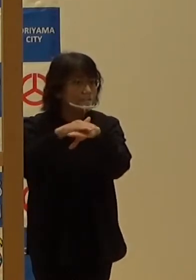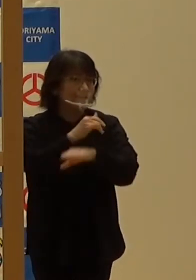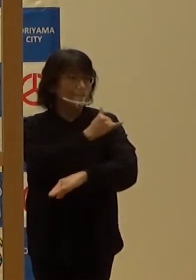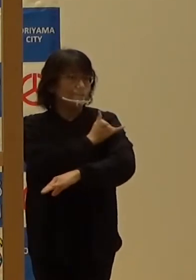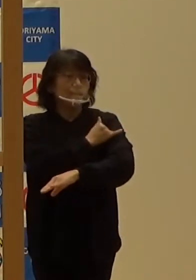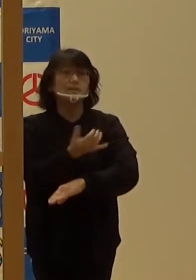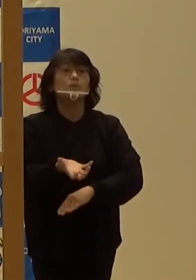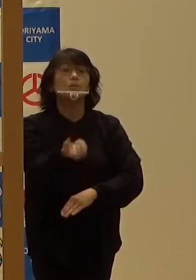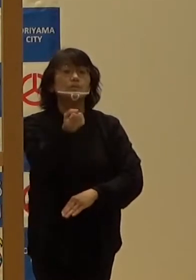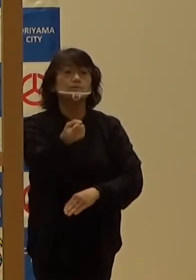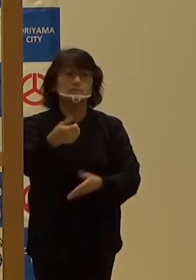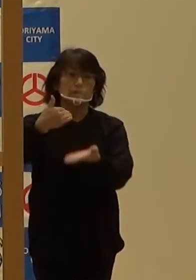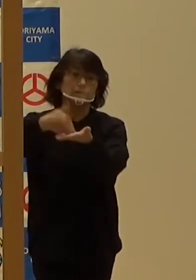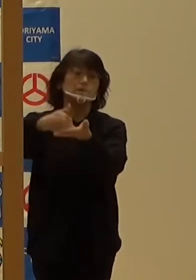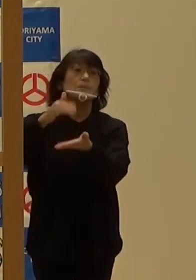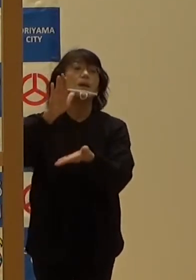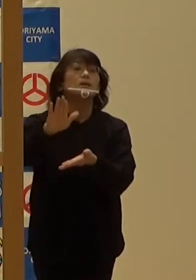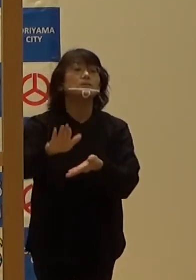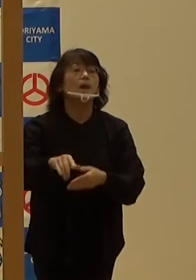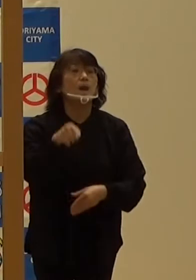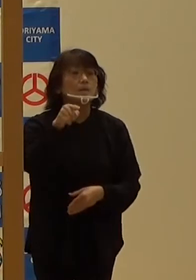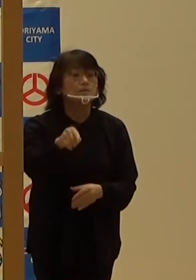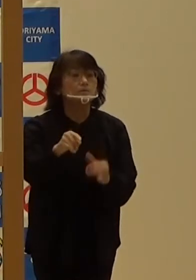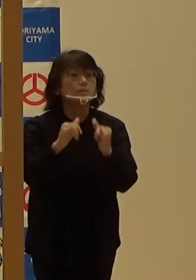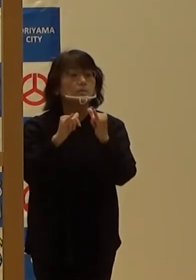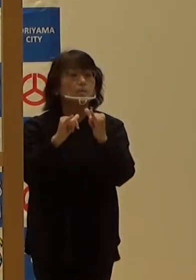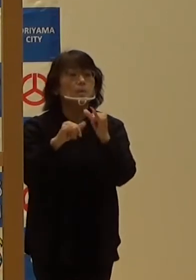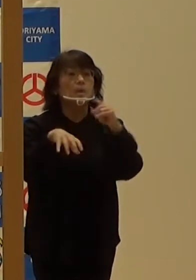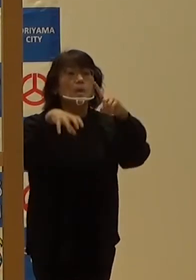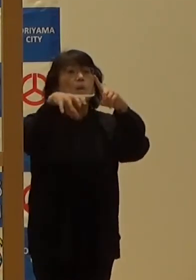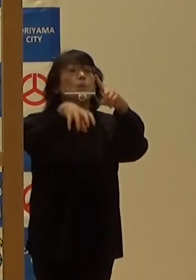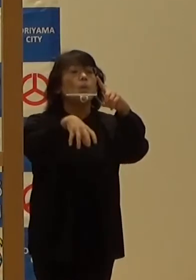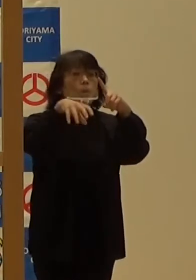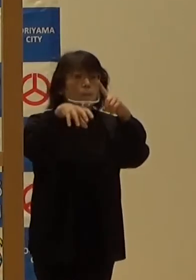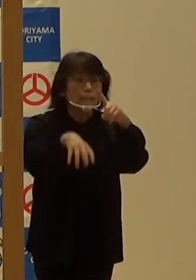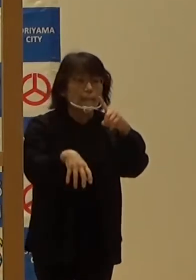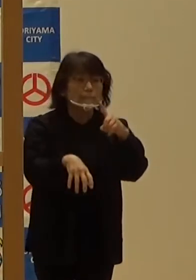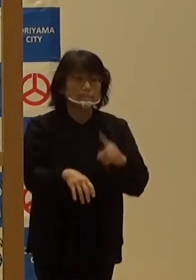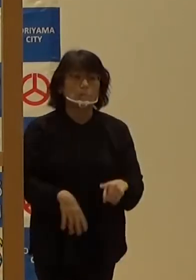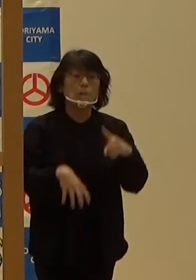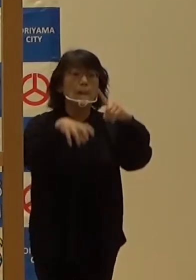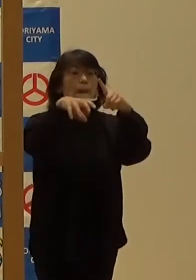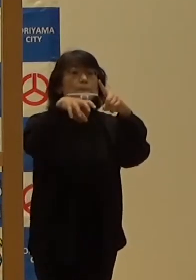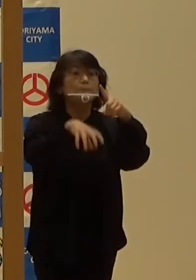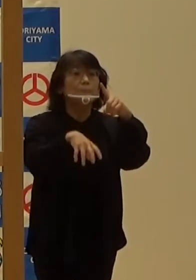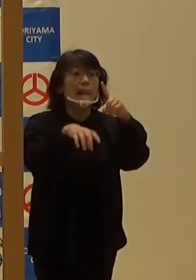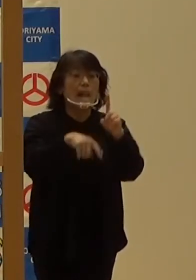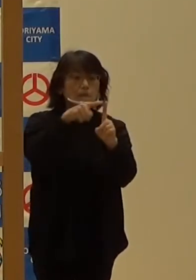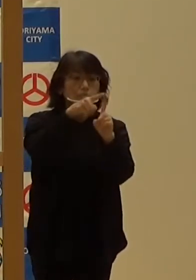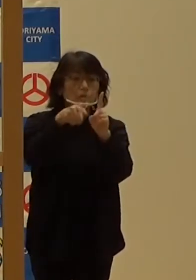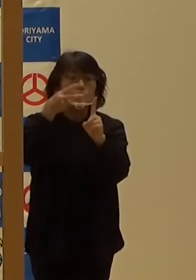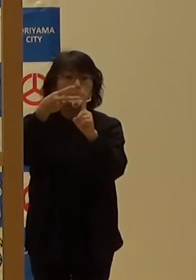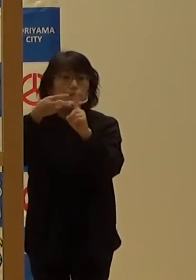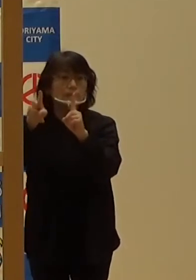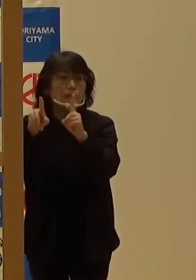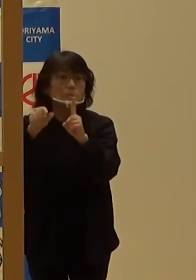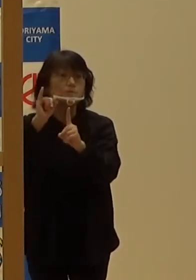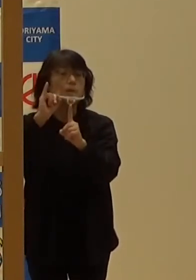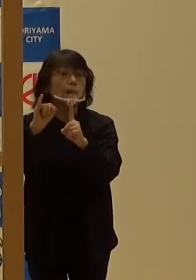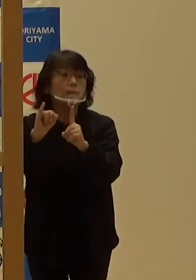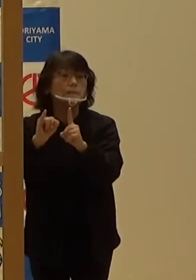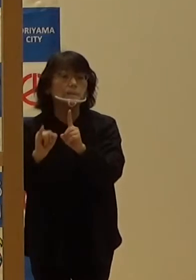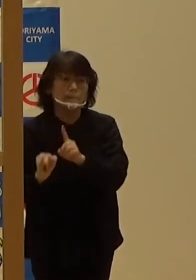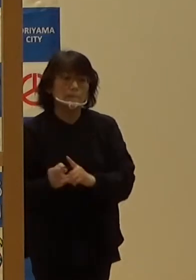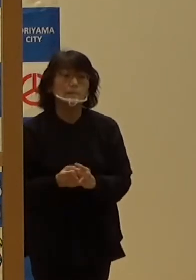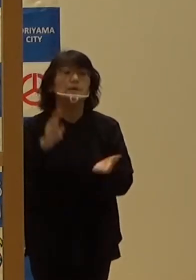ですが、そういった公園をまずそのパーク PFI の、 その対象にした理由っていうのは、そもそもまず何だったの、どういうものだったのか